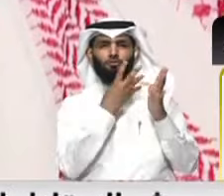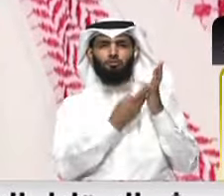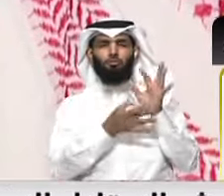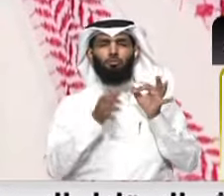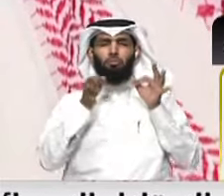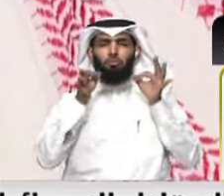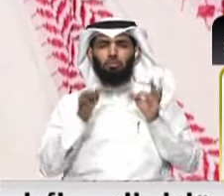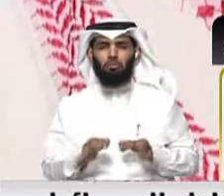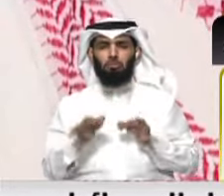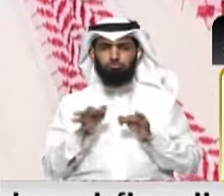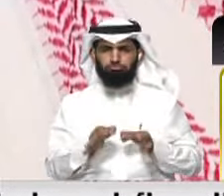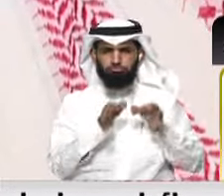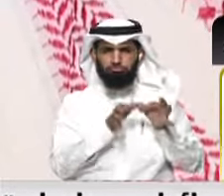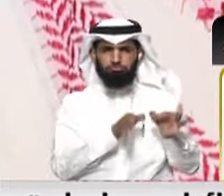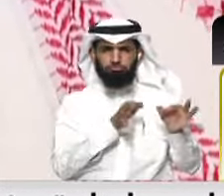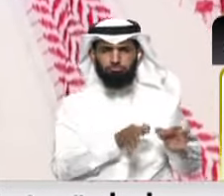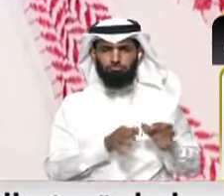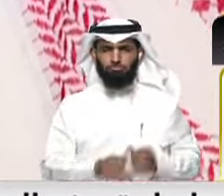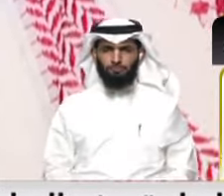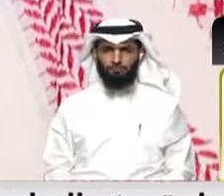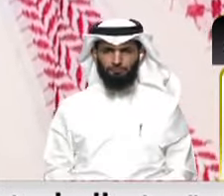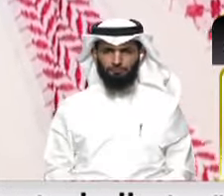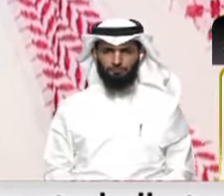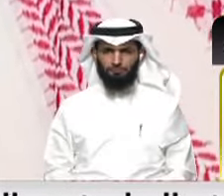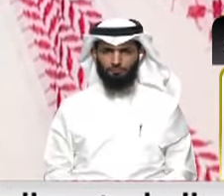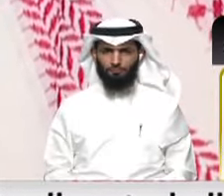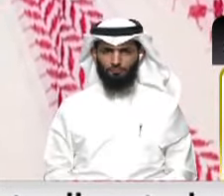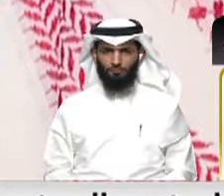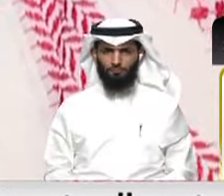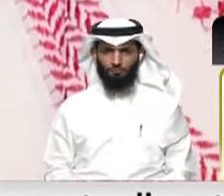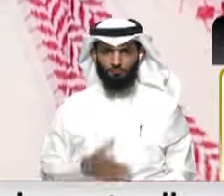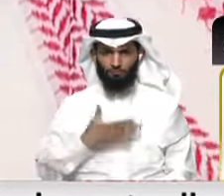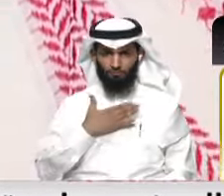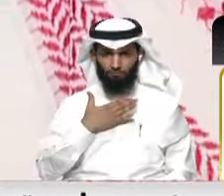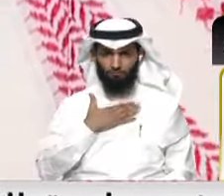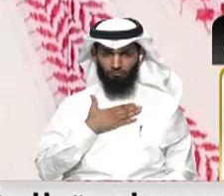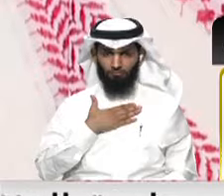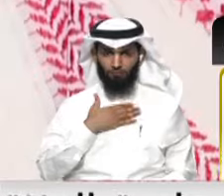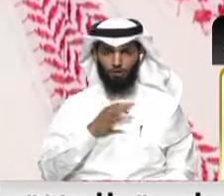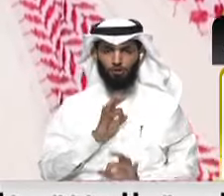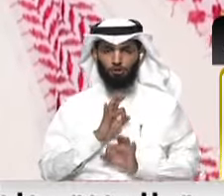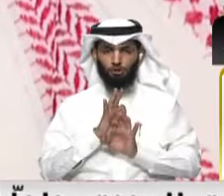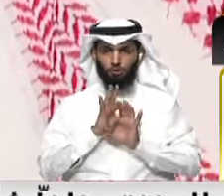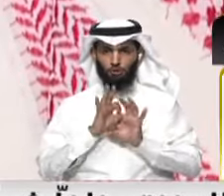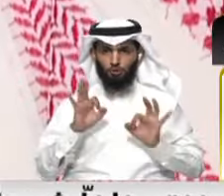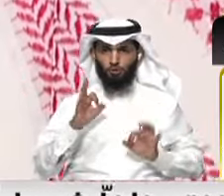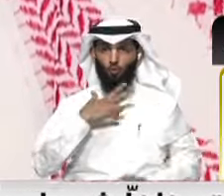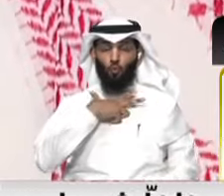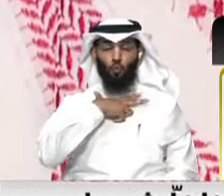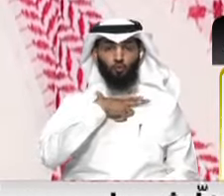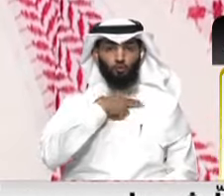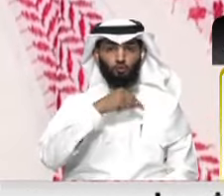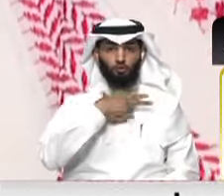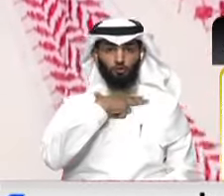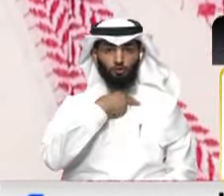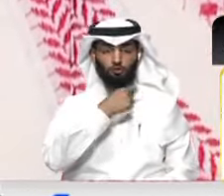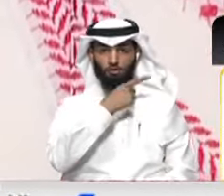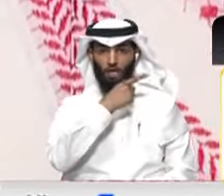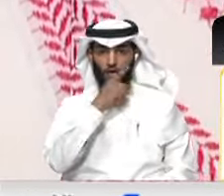حسب الجداول التشغيلية اللي موجودة. وإحنا مع جميع الجهات والوزارات اللي معنية